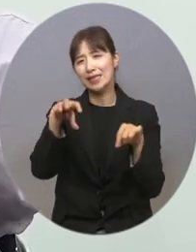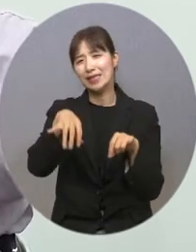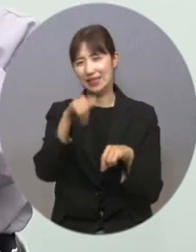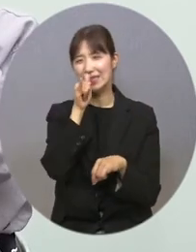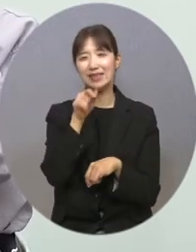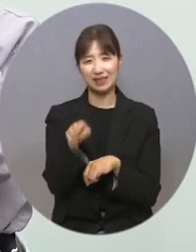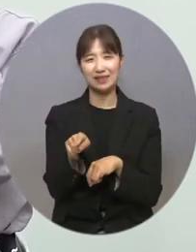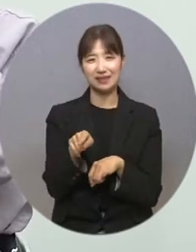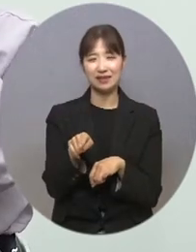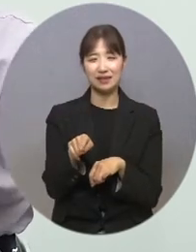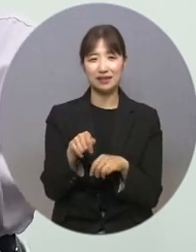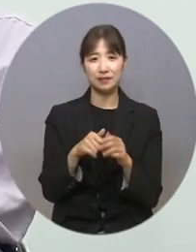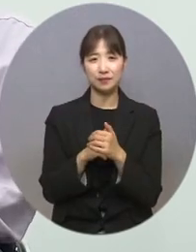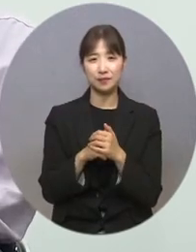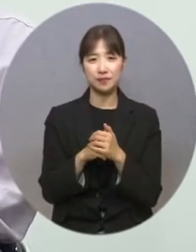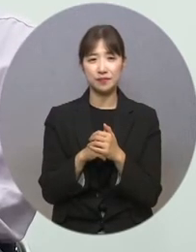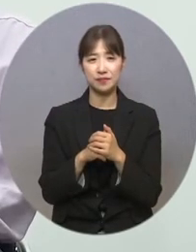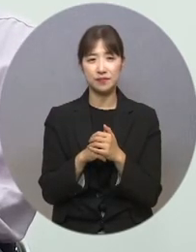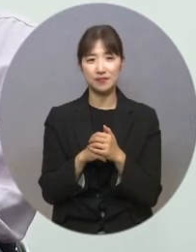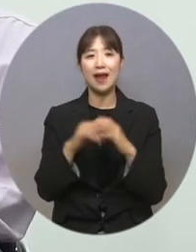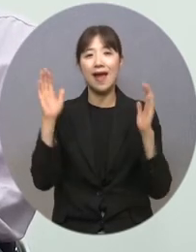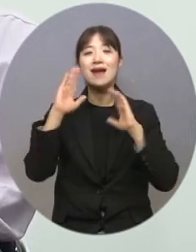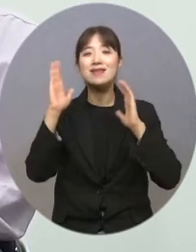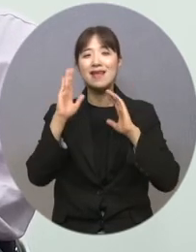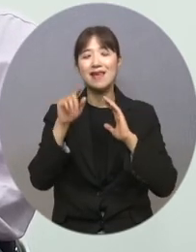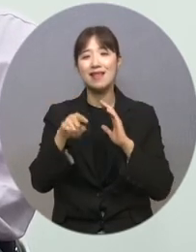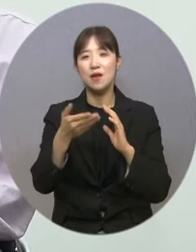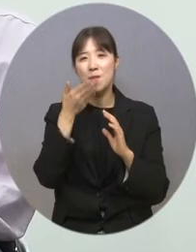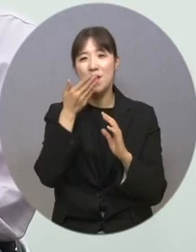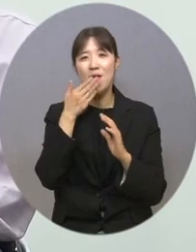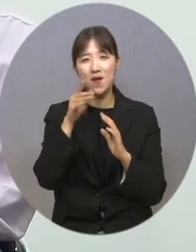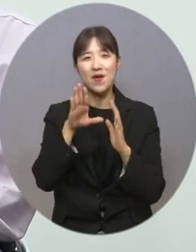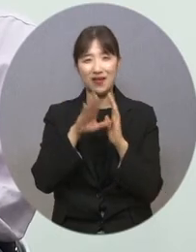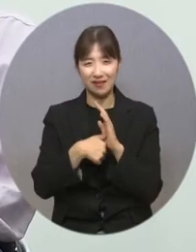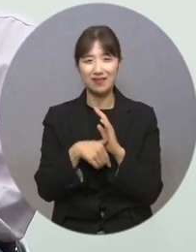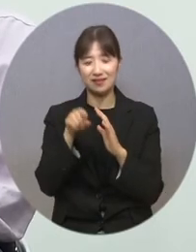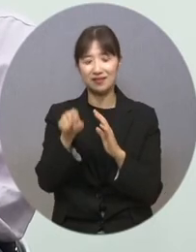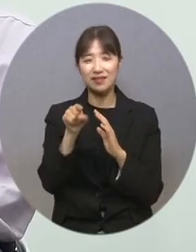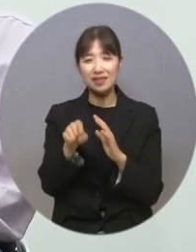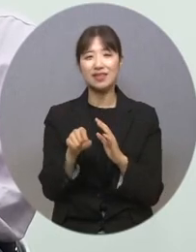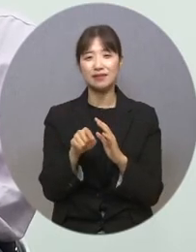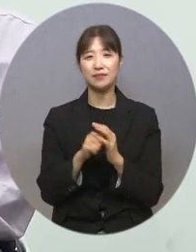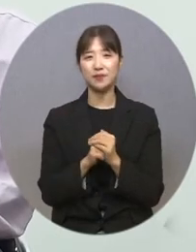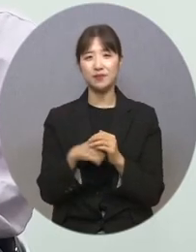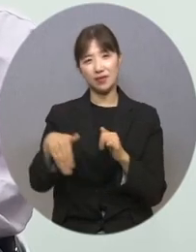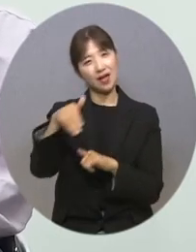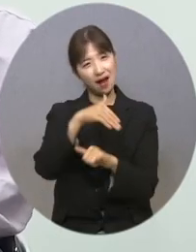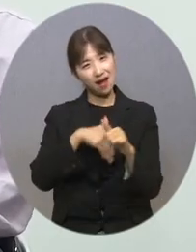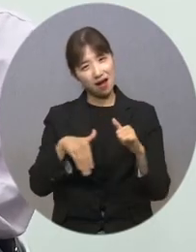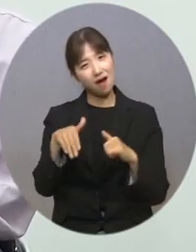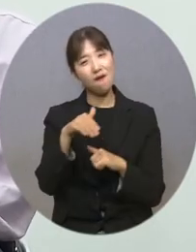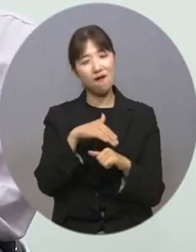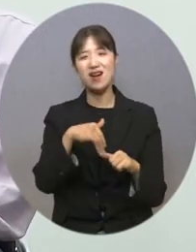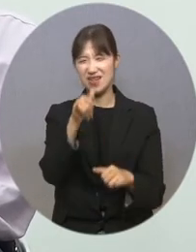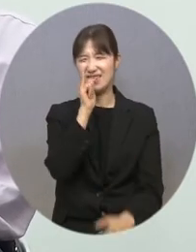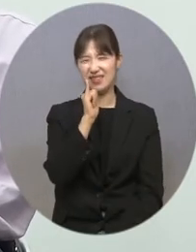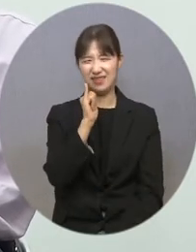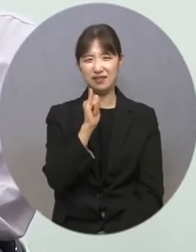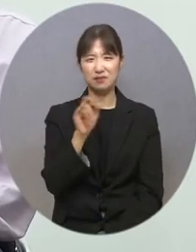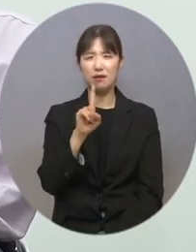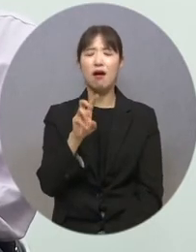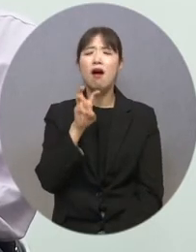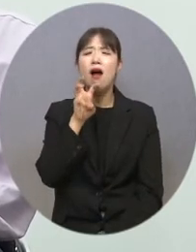있어요 밖에 속에 쉽겠다 교육 뭐라구요 좀 학생식당 빼낸 학식 확실하게 와 버 거야 아닐 때가 있어요